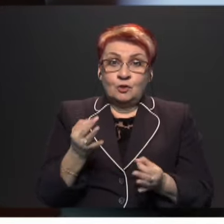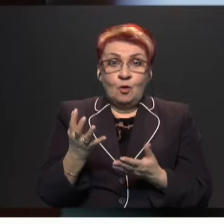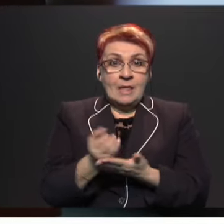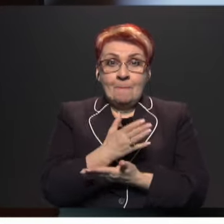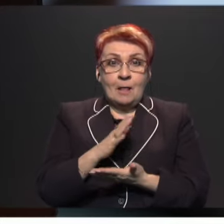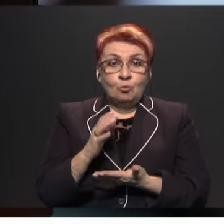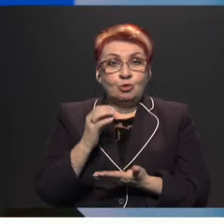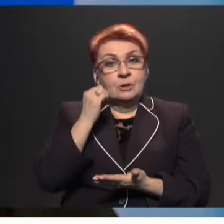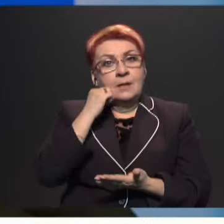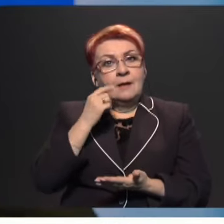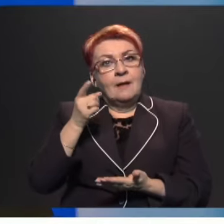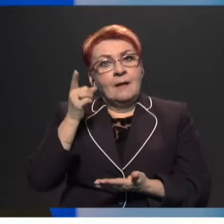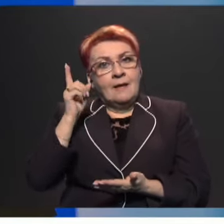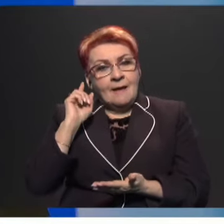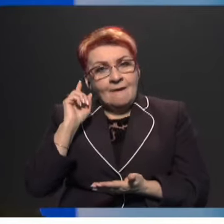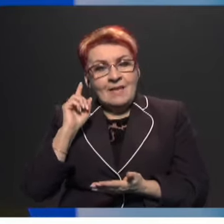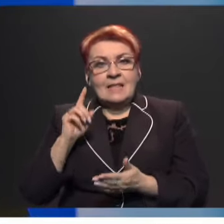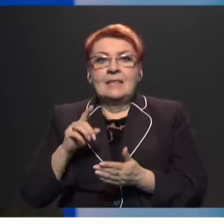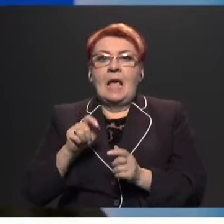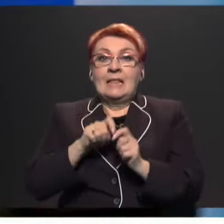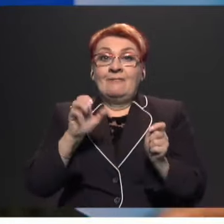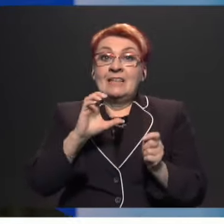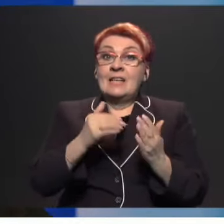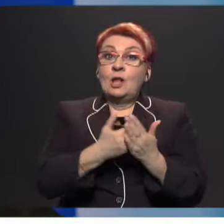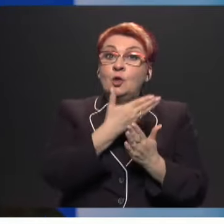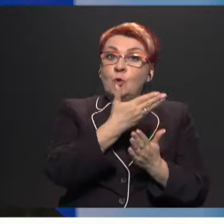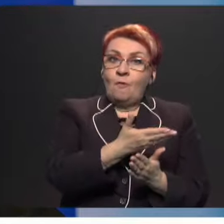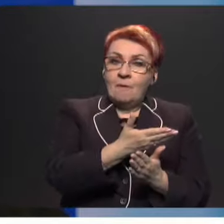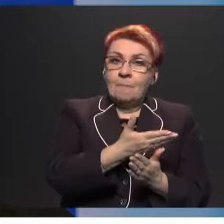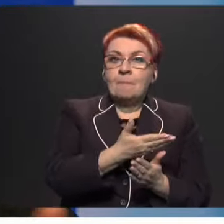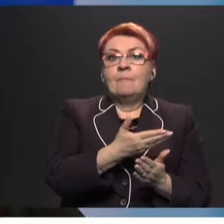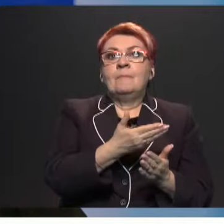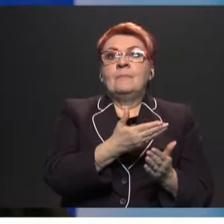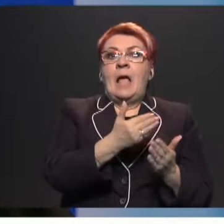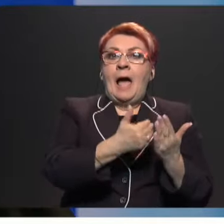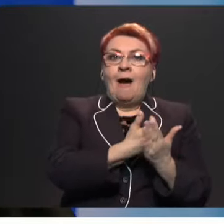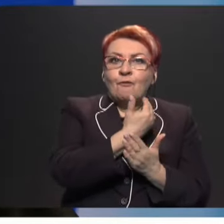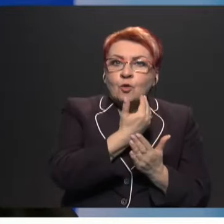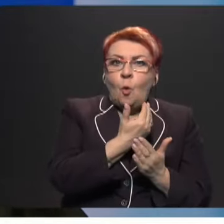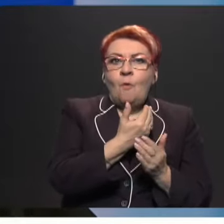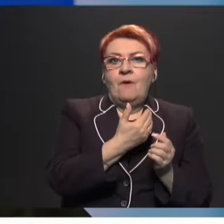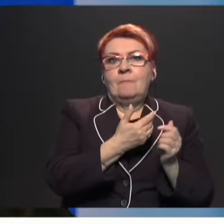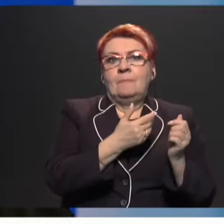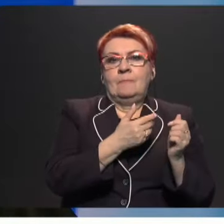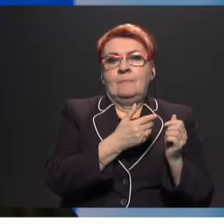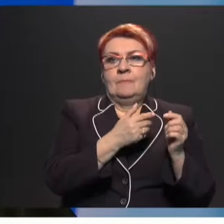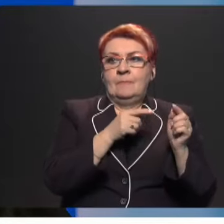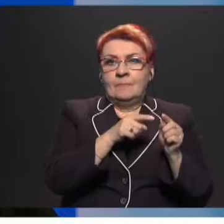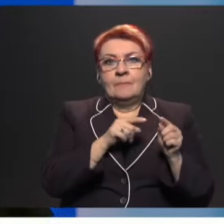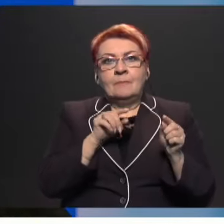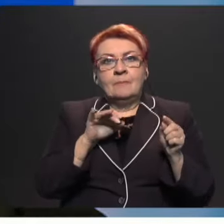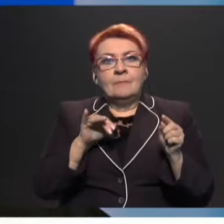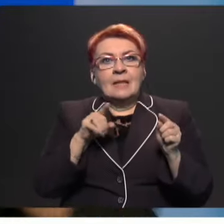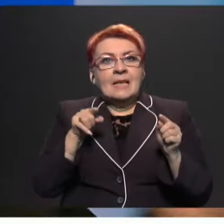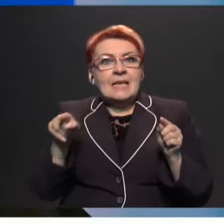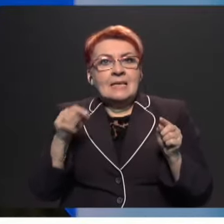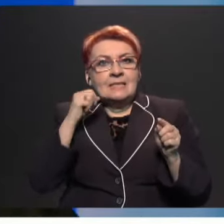получится. Ветхий раскрывается новым, новый сокрыт в Ветхом. Вот все, что происходило со Христом, все, что им сказано, так или